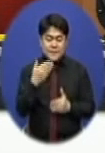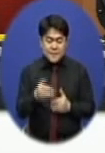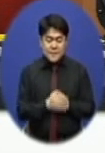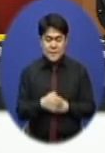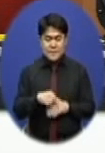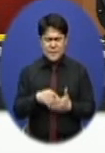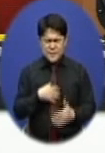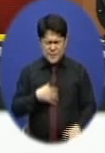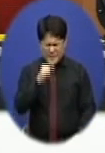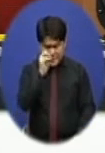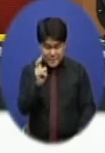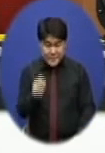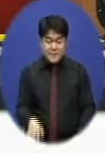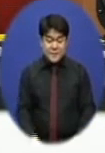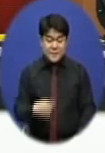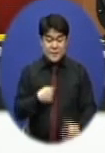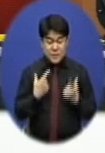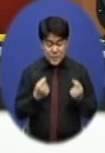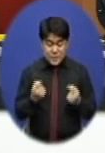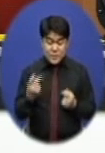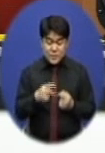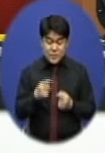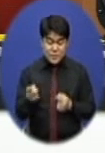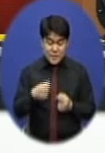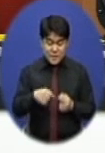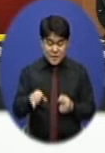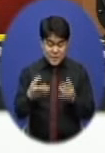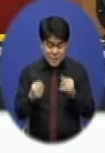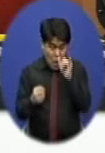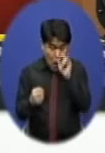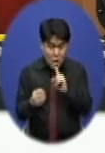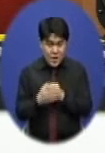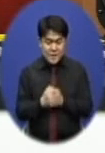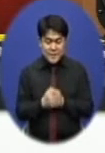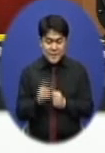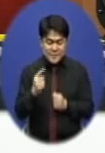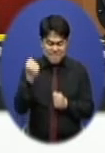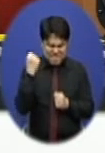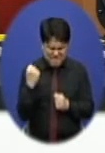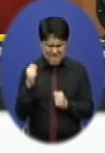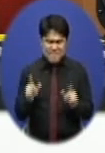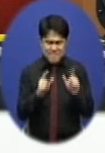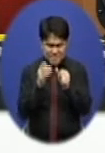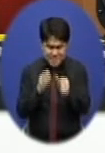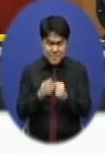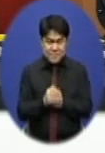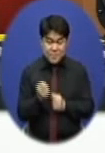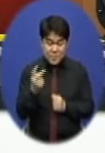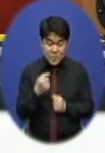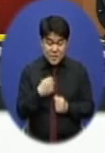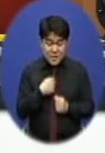또 마음이 제일 안타깝고요. 그래도 옆에 이제 자식들도 많고 하니까 또 힘을 내시고 또 그중에서 이제 제가